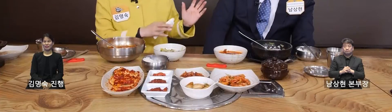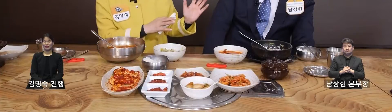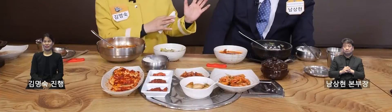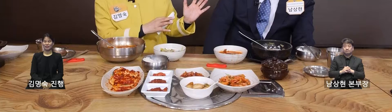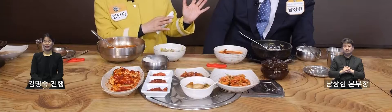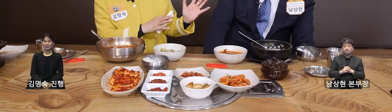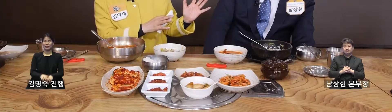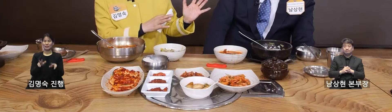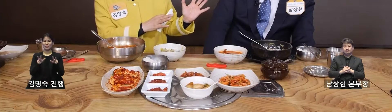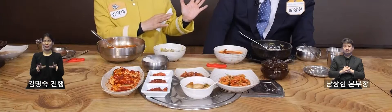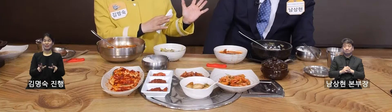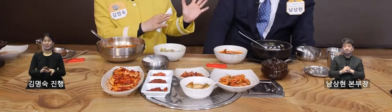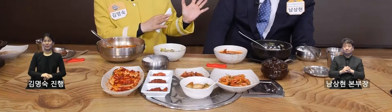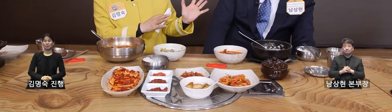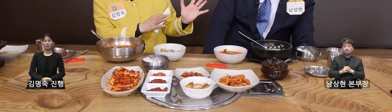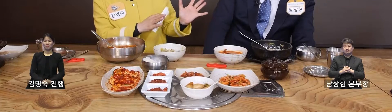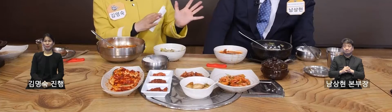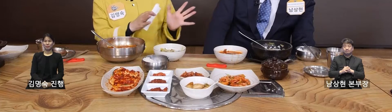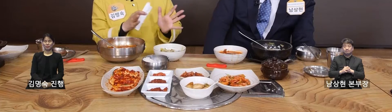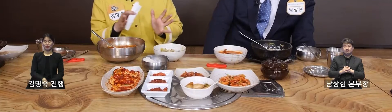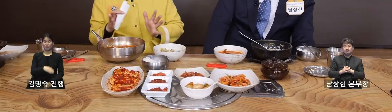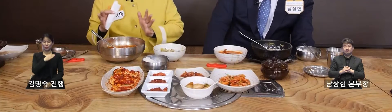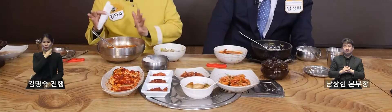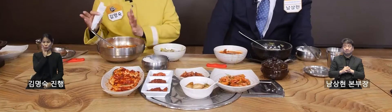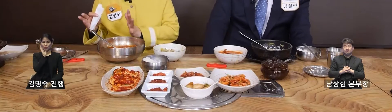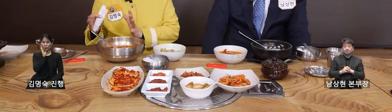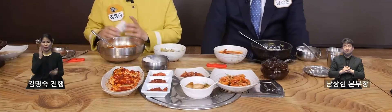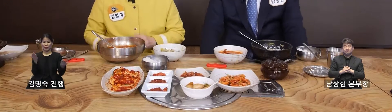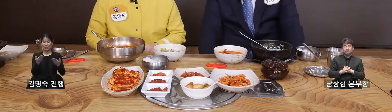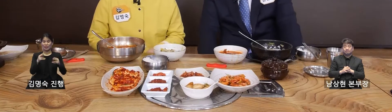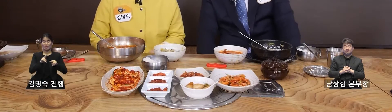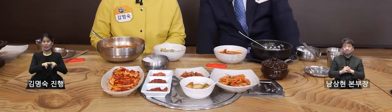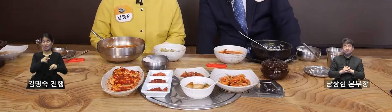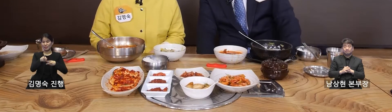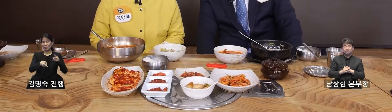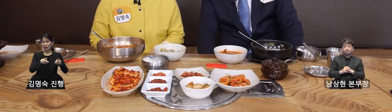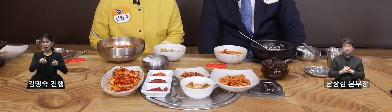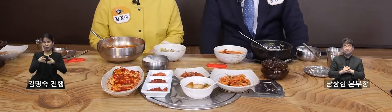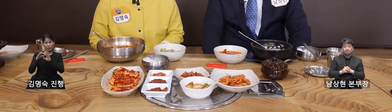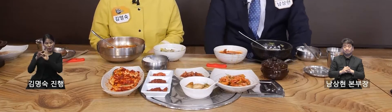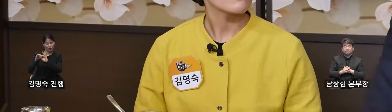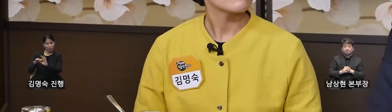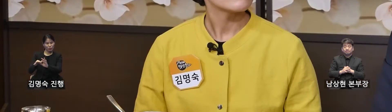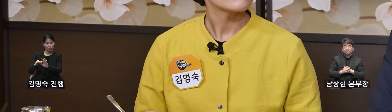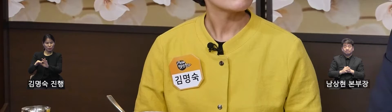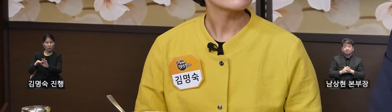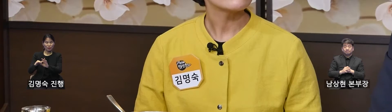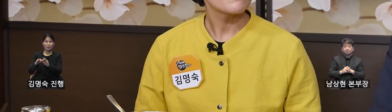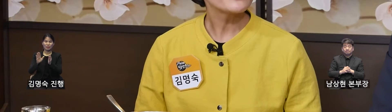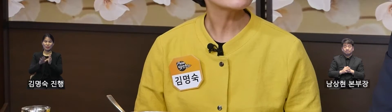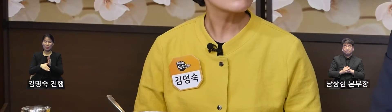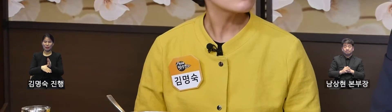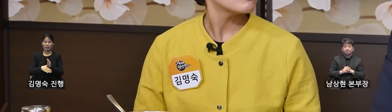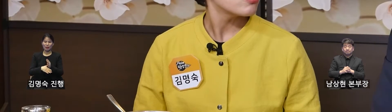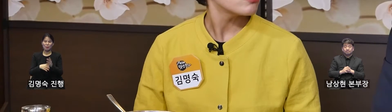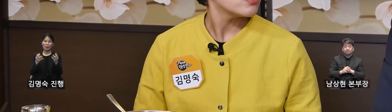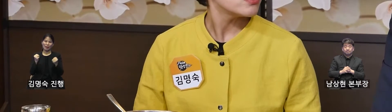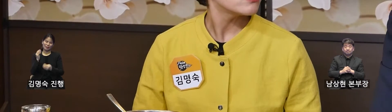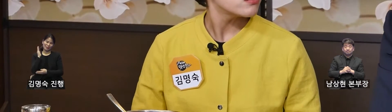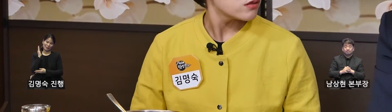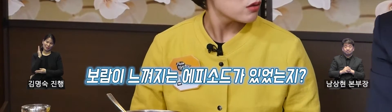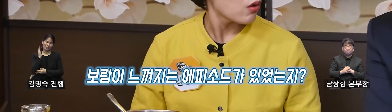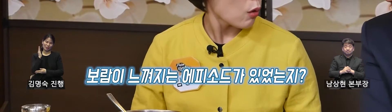사실 지금 노인 인력 개발을 쭉 네. 해오시면서 많은